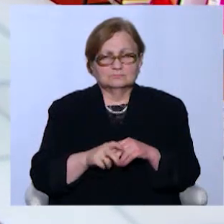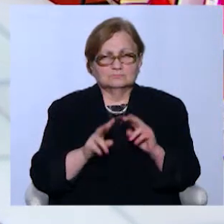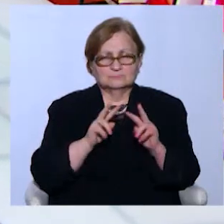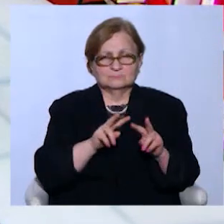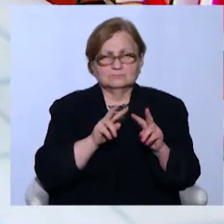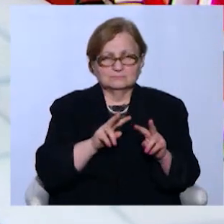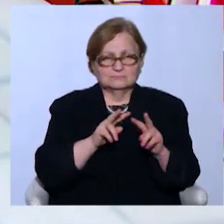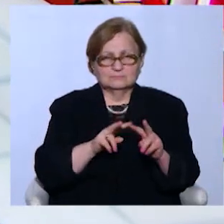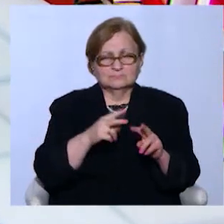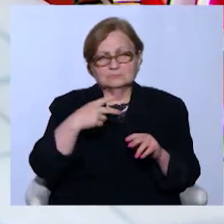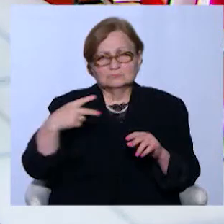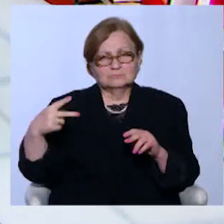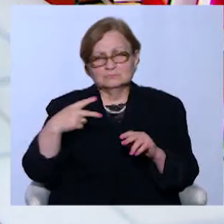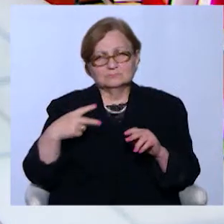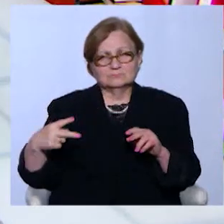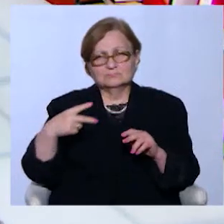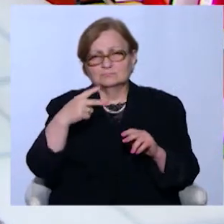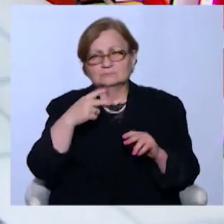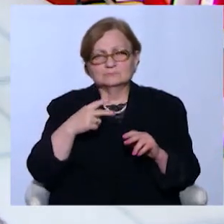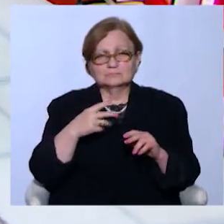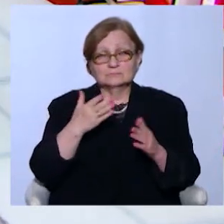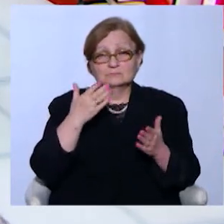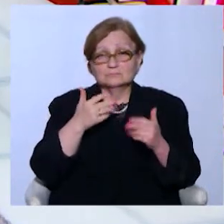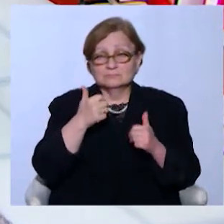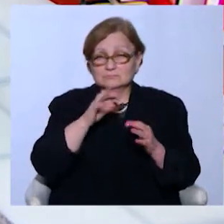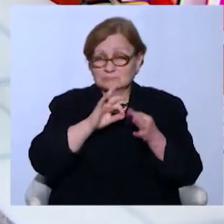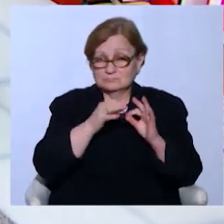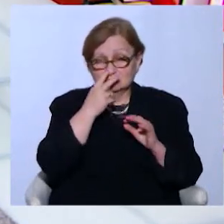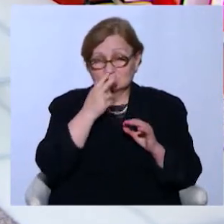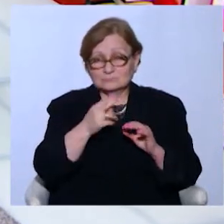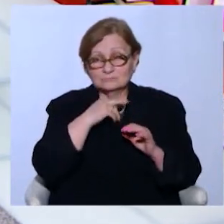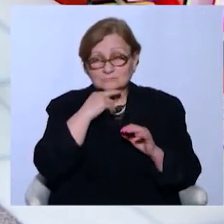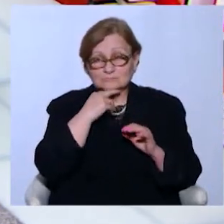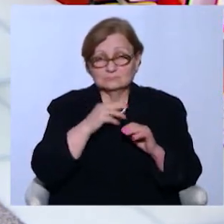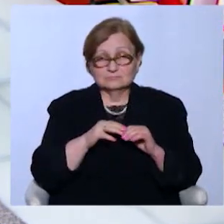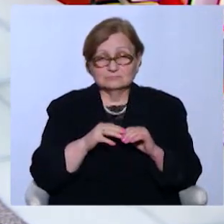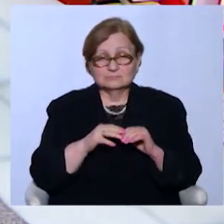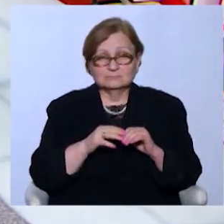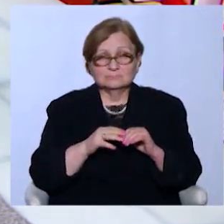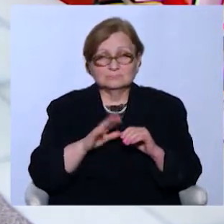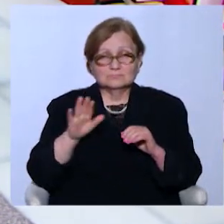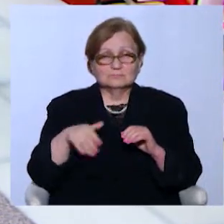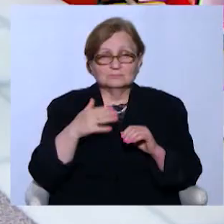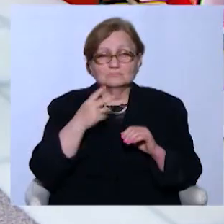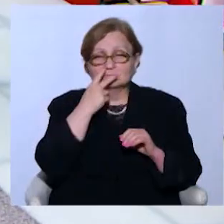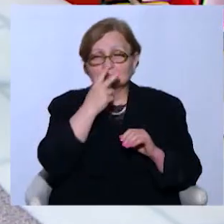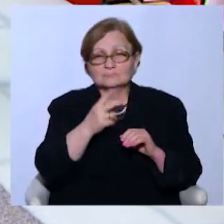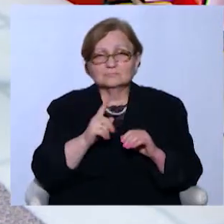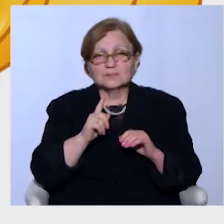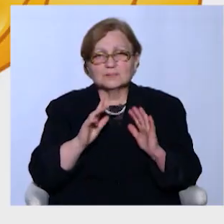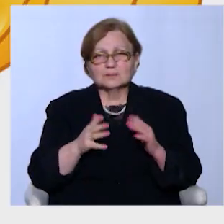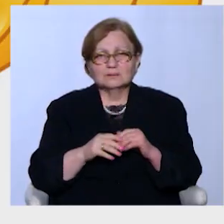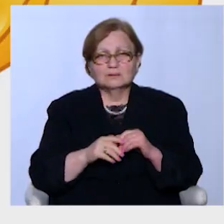დავაკვირდეთ ნამრავლებს და თუ კარგად დავაკვირდებით, თუ შეიძლება შემდეგი სლაიდი, აბა შეხედეთ რა